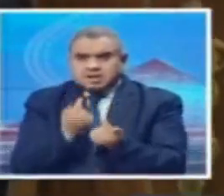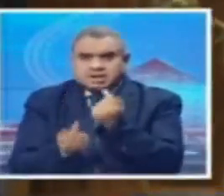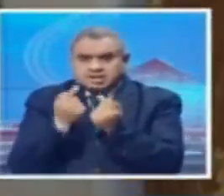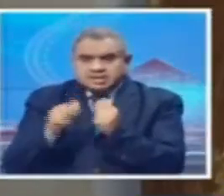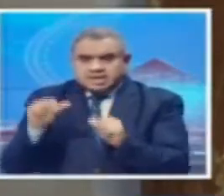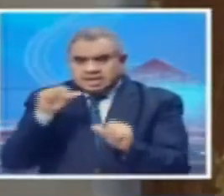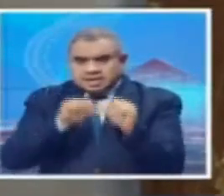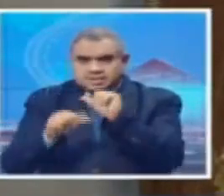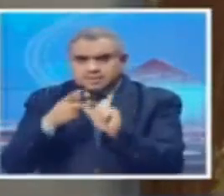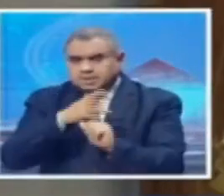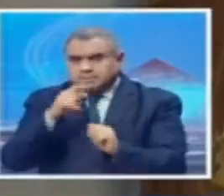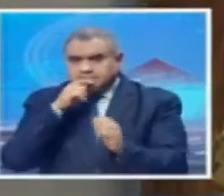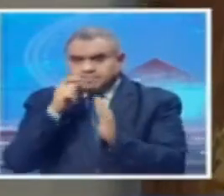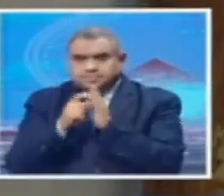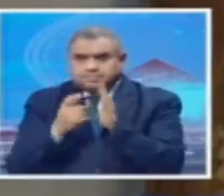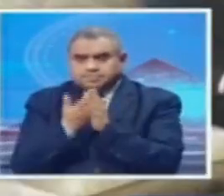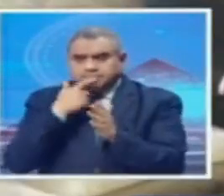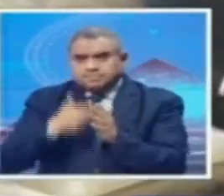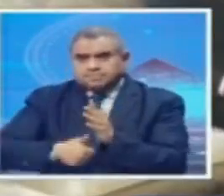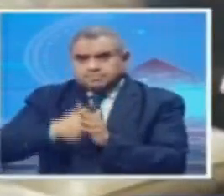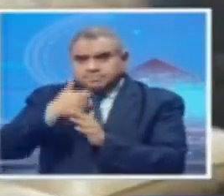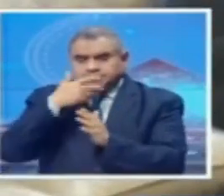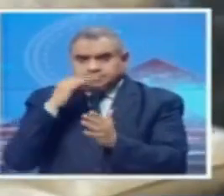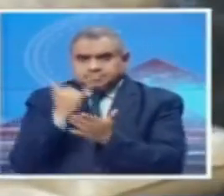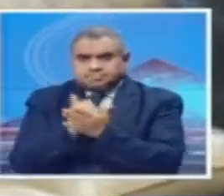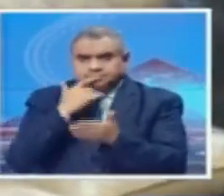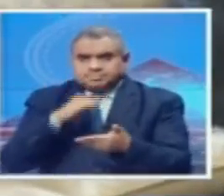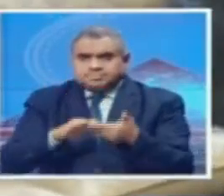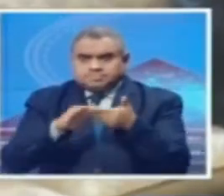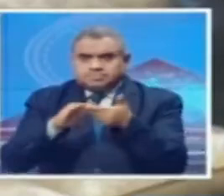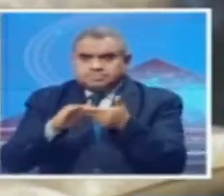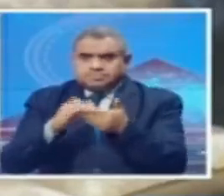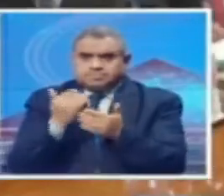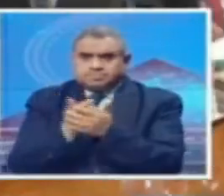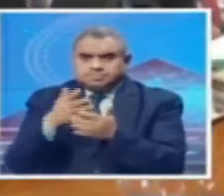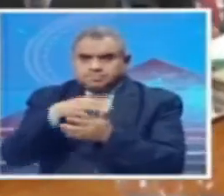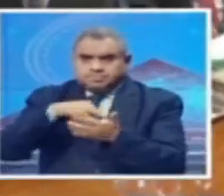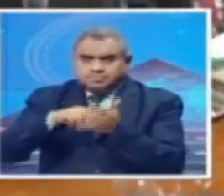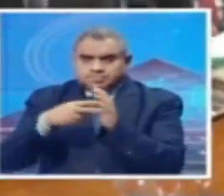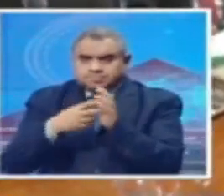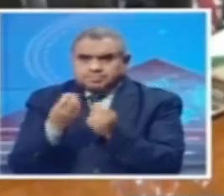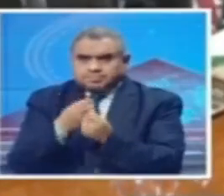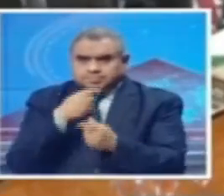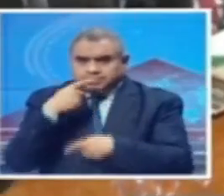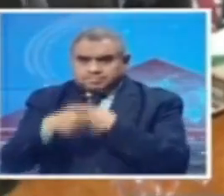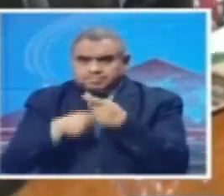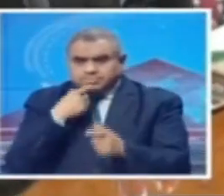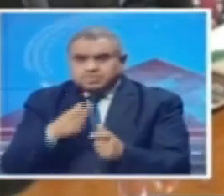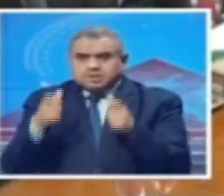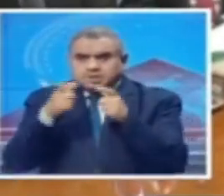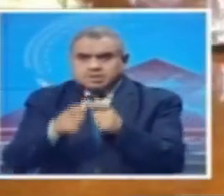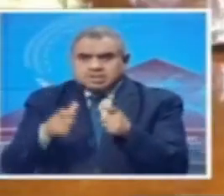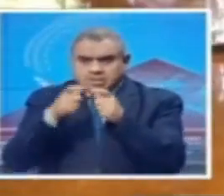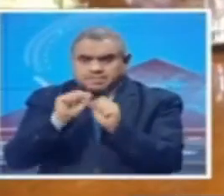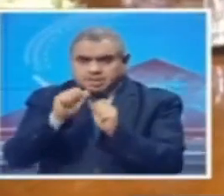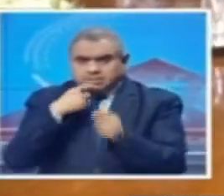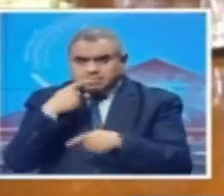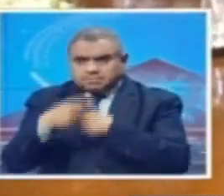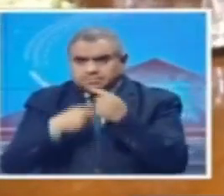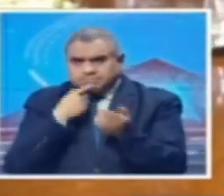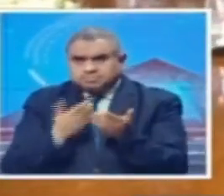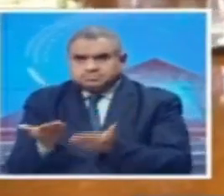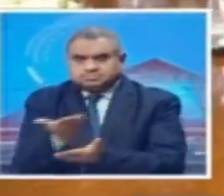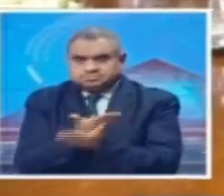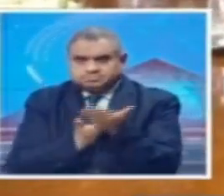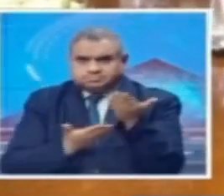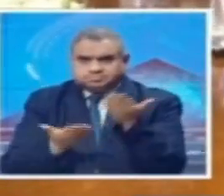البلدين، وكذلك عقد جلسة مباحثات ثنائية أعقبتها أخرى موسعة، حيث تناول الجانبان